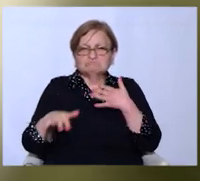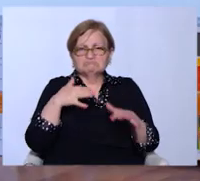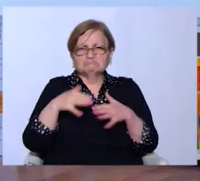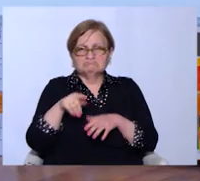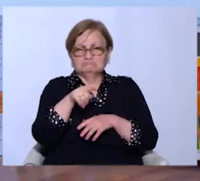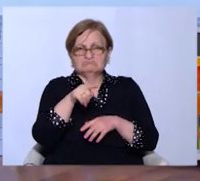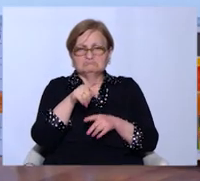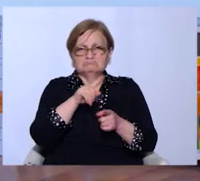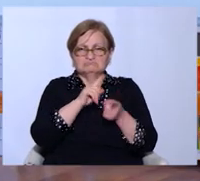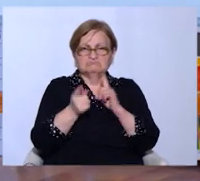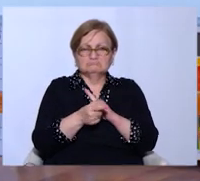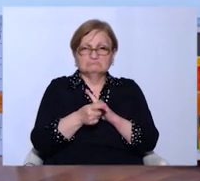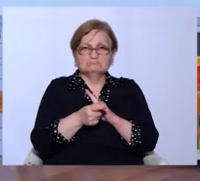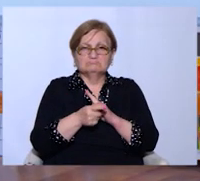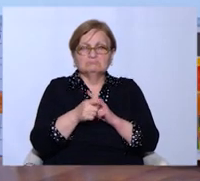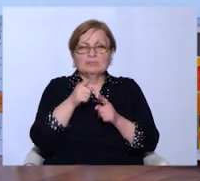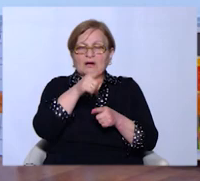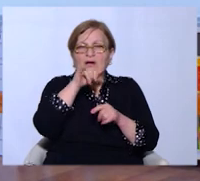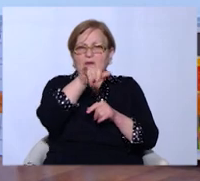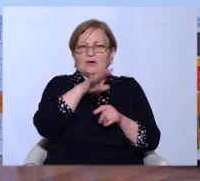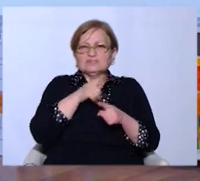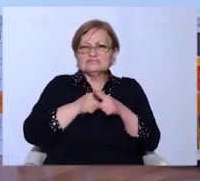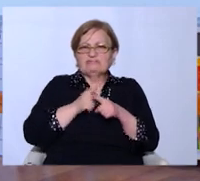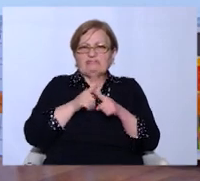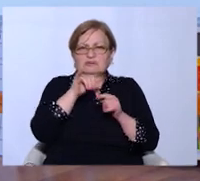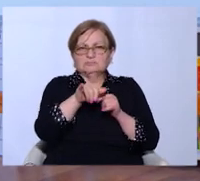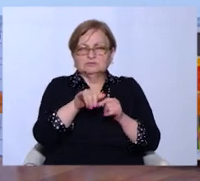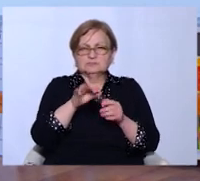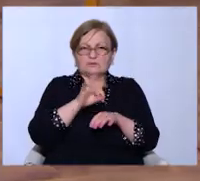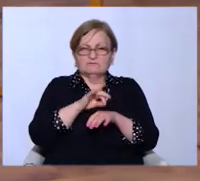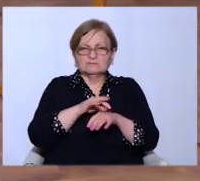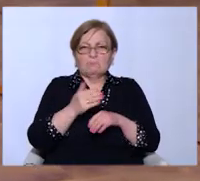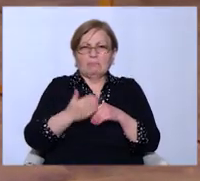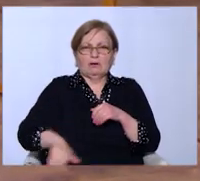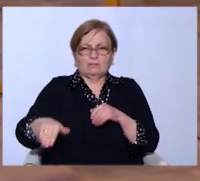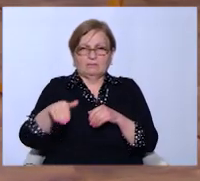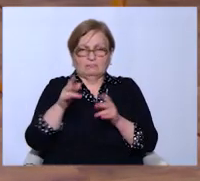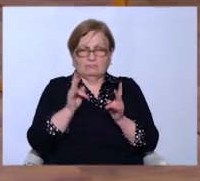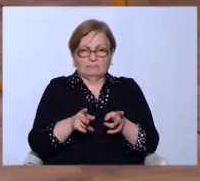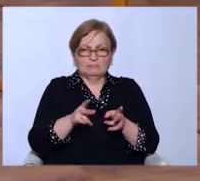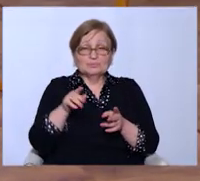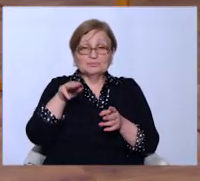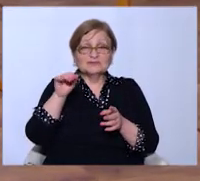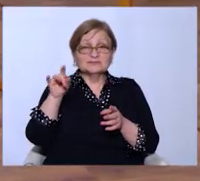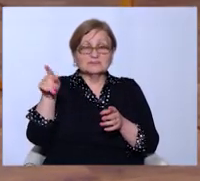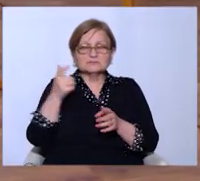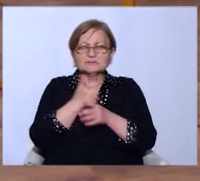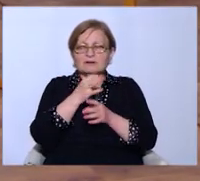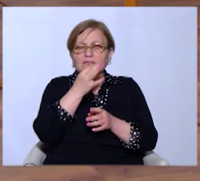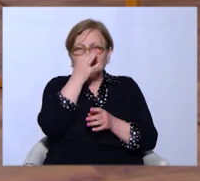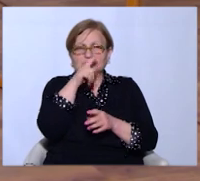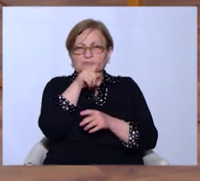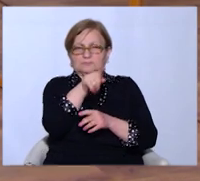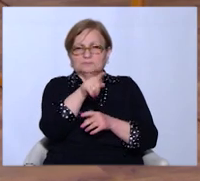დასნეულებულა. მას თორცდები ძვლის ტუბერკულიოზი ჰქონდა და ფეხი მოაჭრეს. ტიციან ტაბიძის მუზა იყო